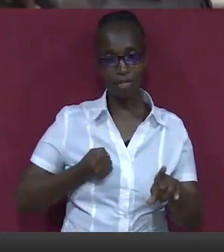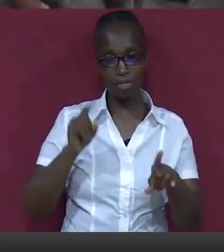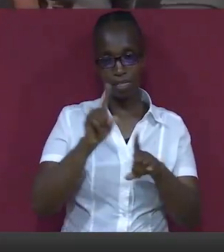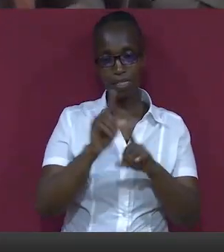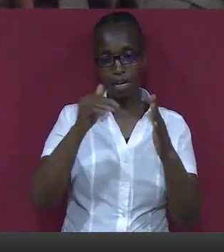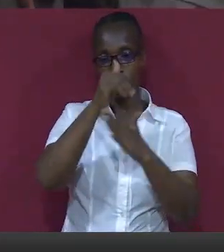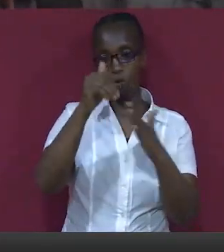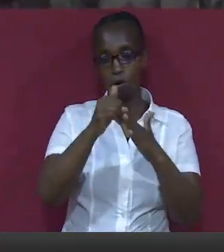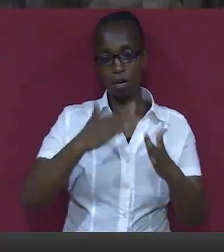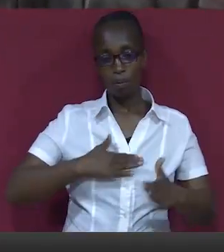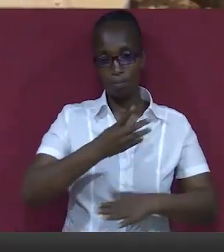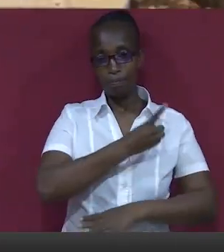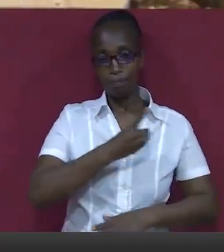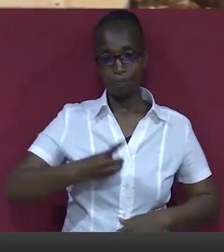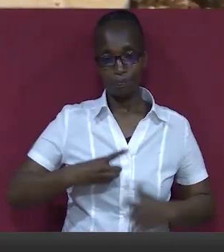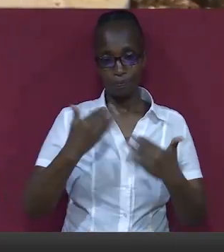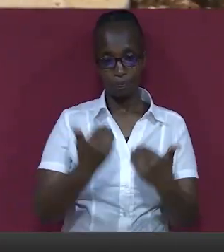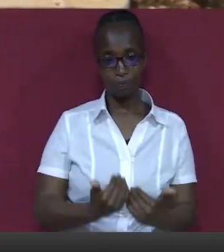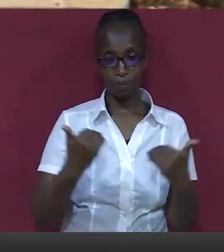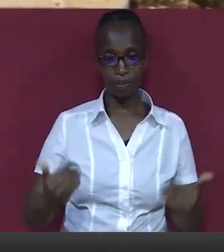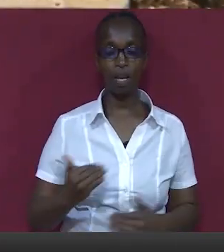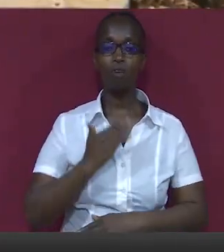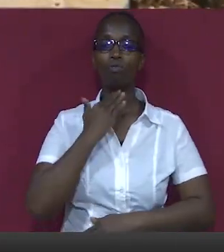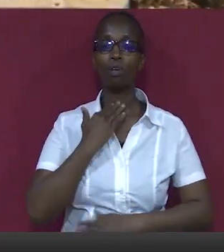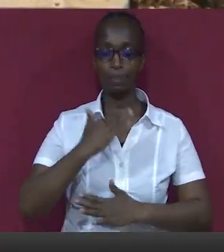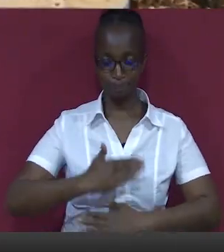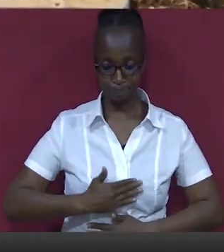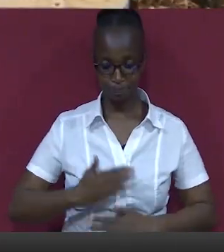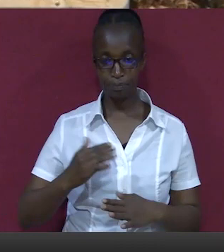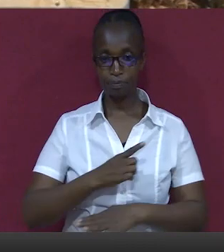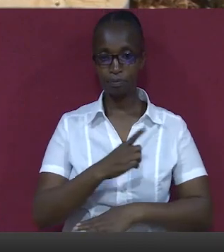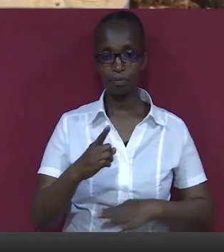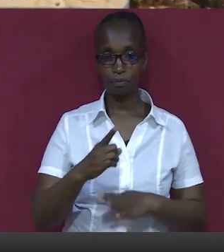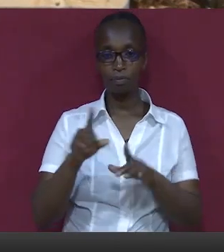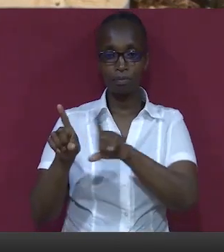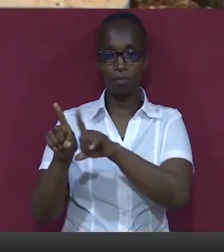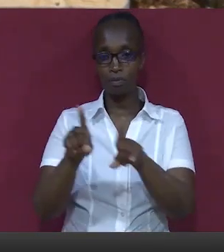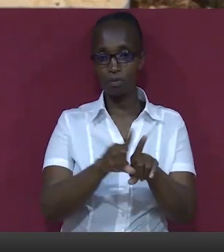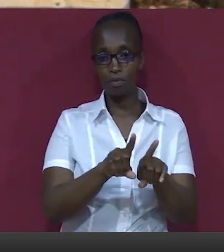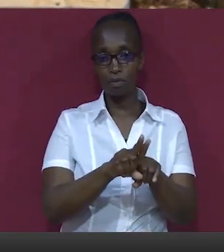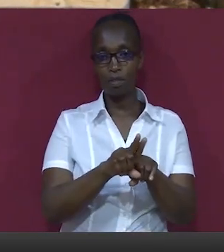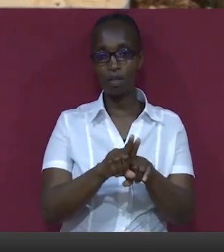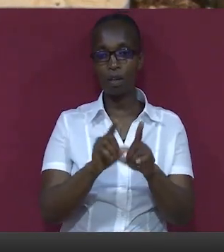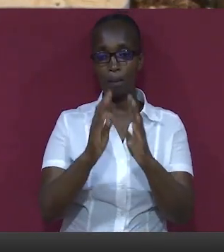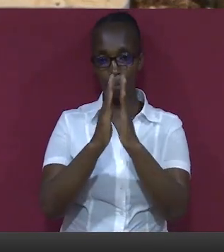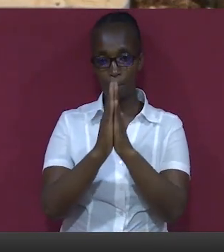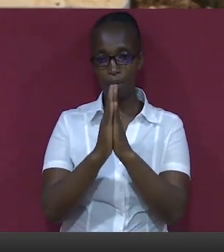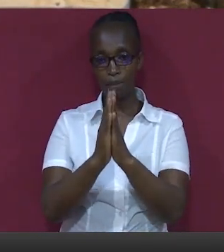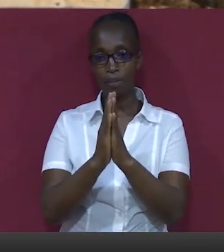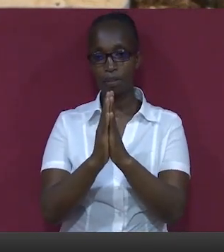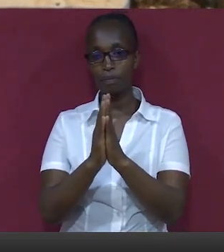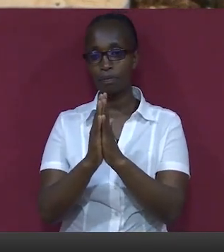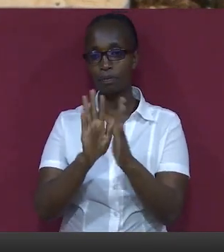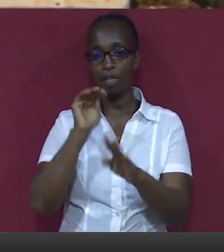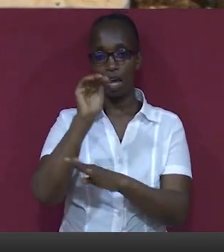for. Brothers and sisters, and my dear children, I want to ask you